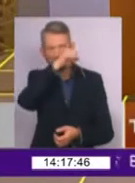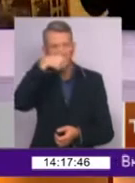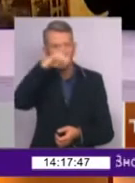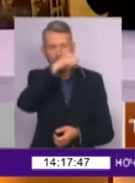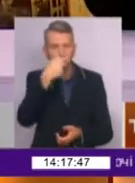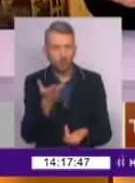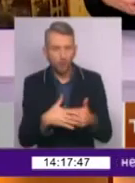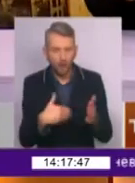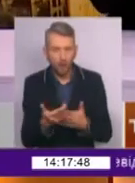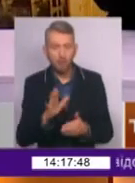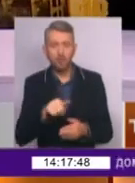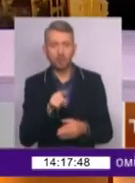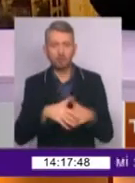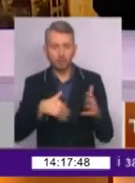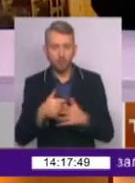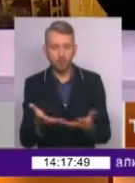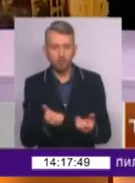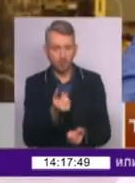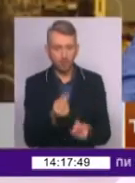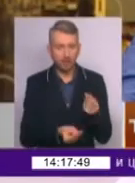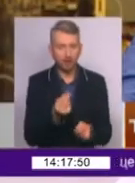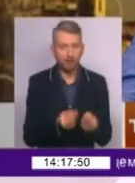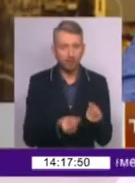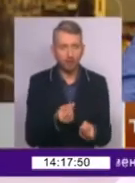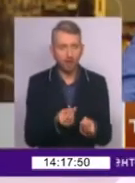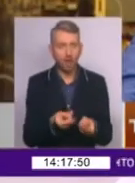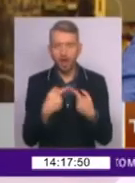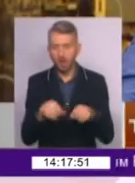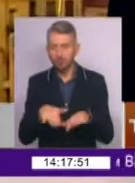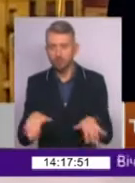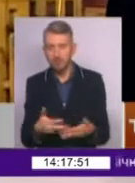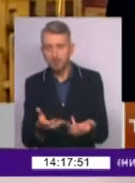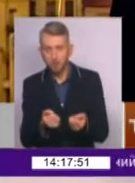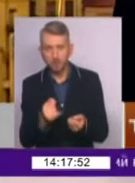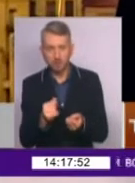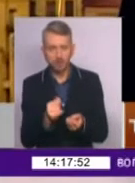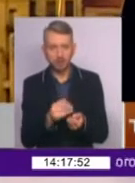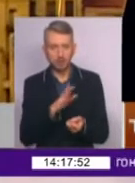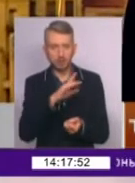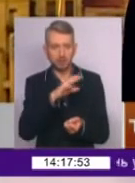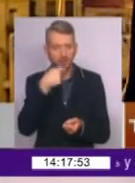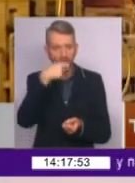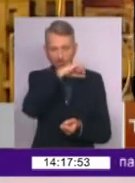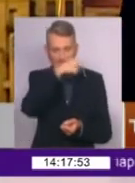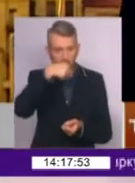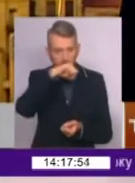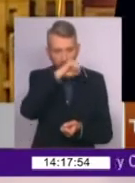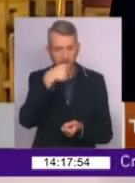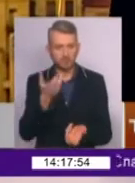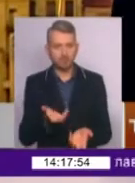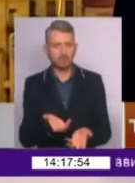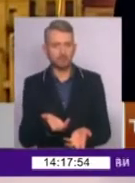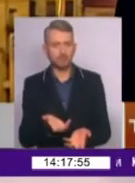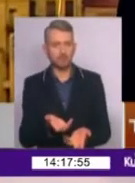Вони потім цими руками беруть іграшки, які інші діти знову ж таки беруть і знову витирають свої